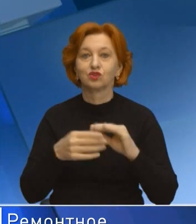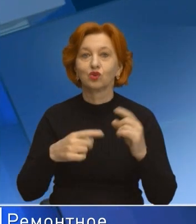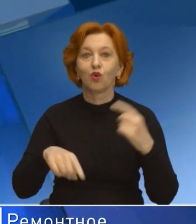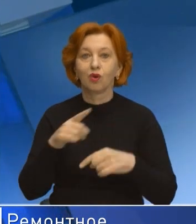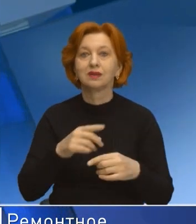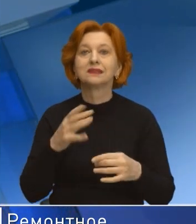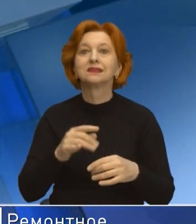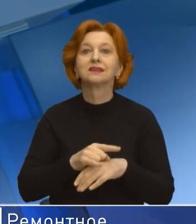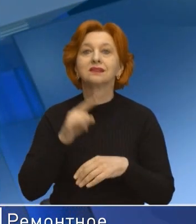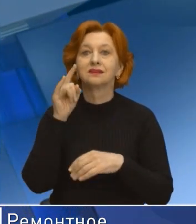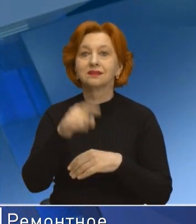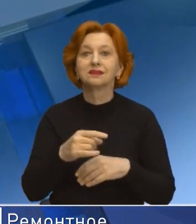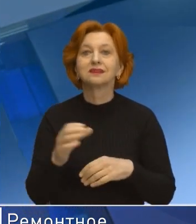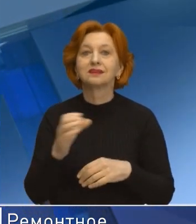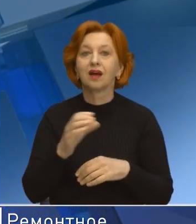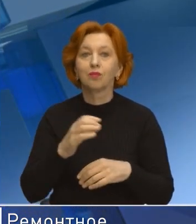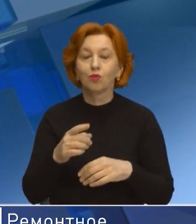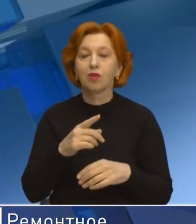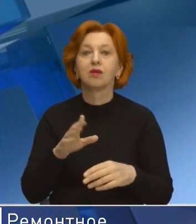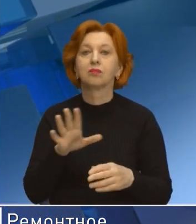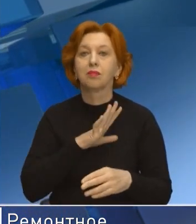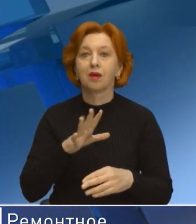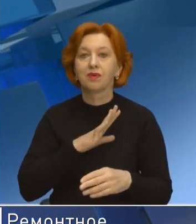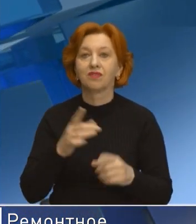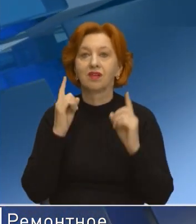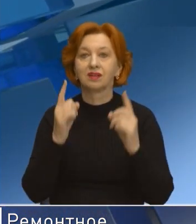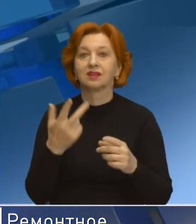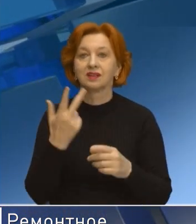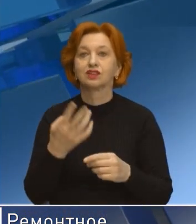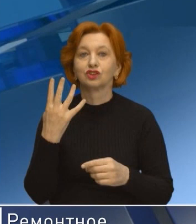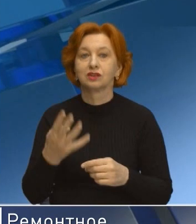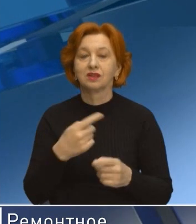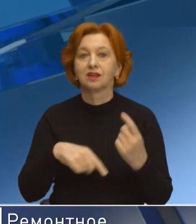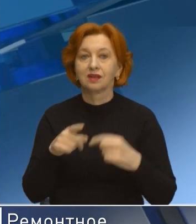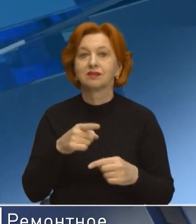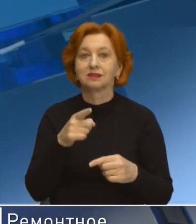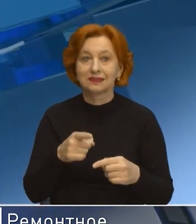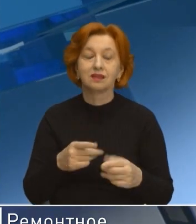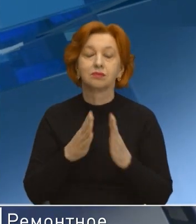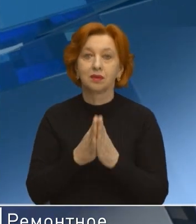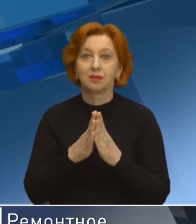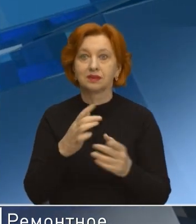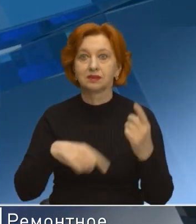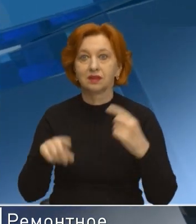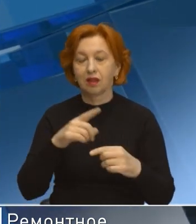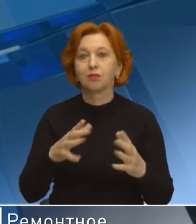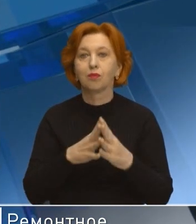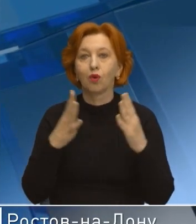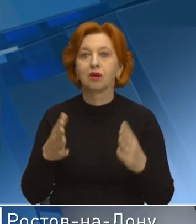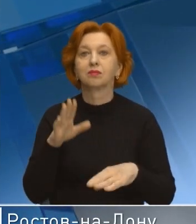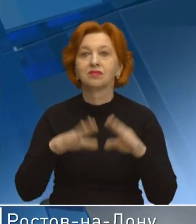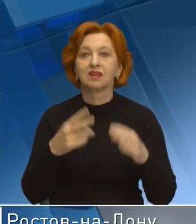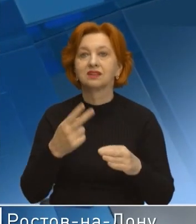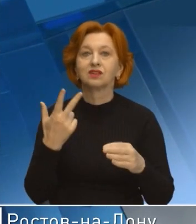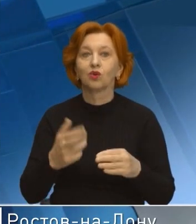из Стамбула, попыталась пронести по зеленому коридору 74 предмета детской и подростковой одежды весом более 23